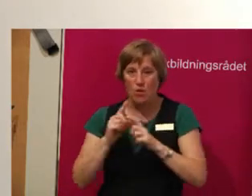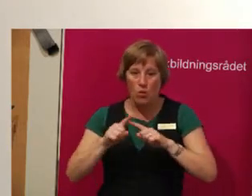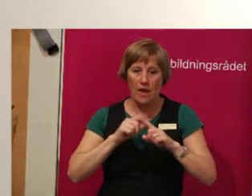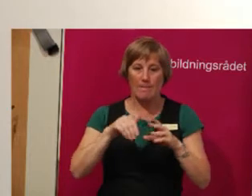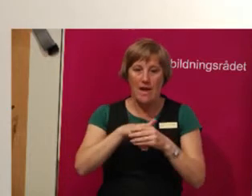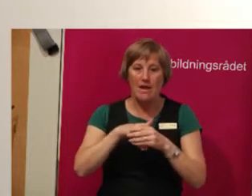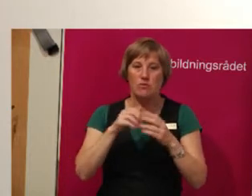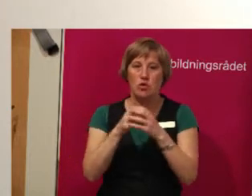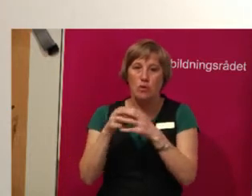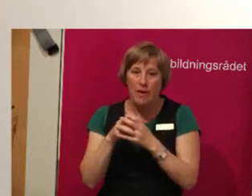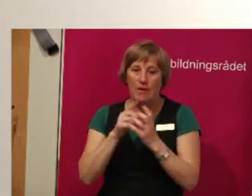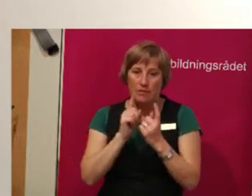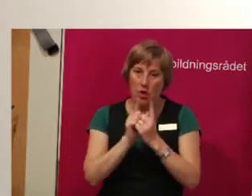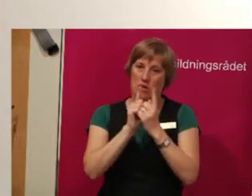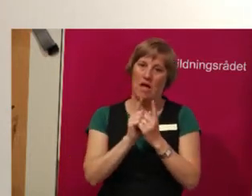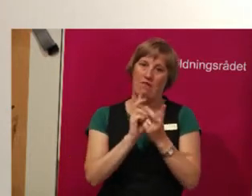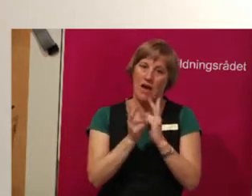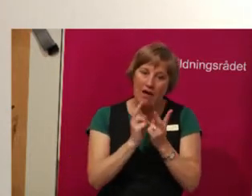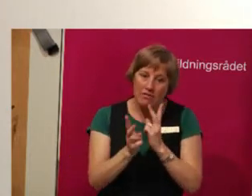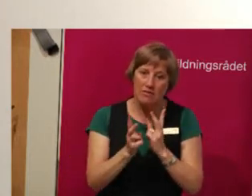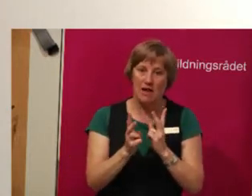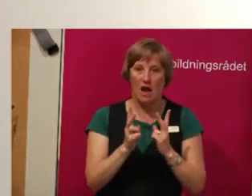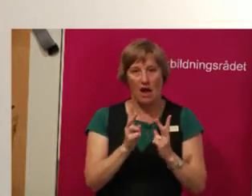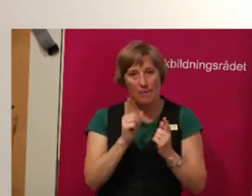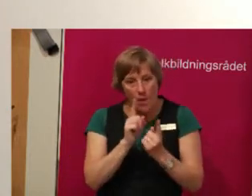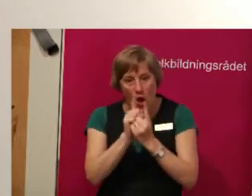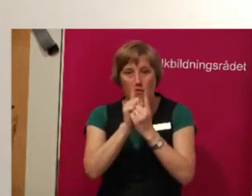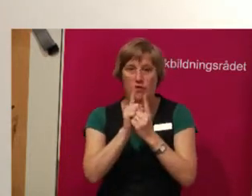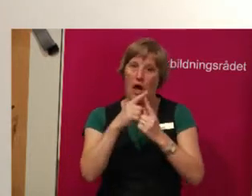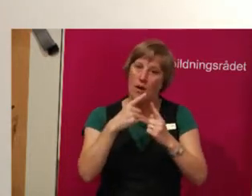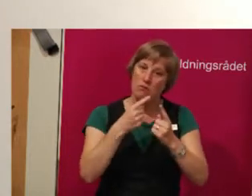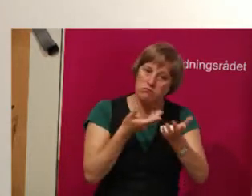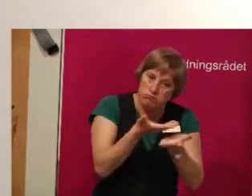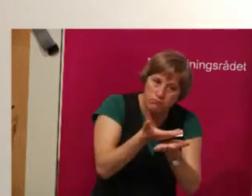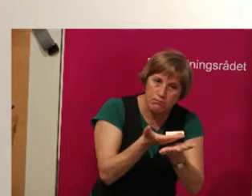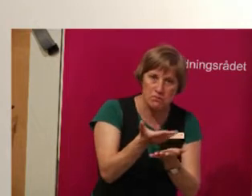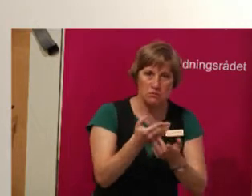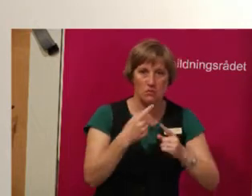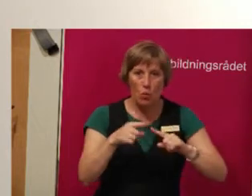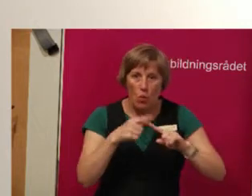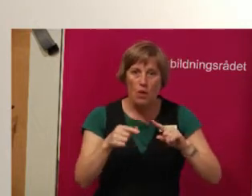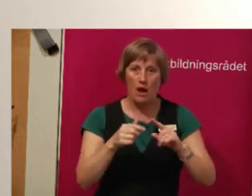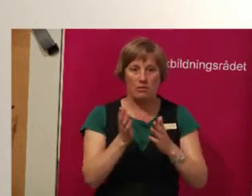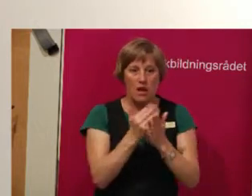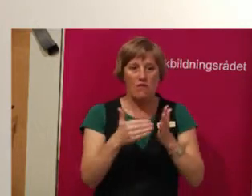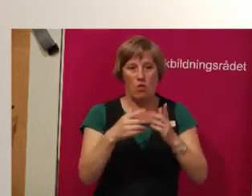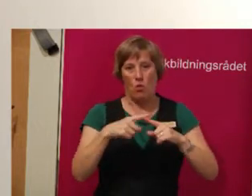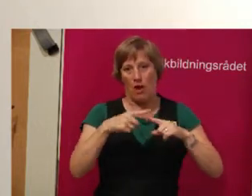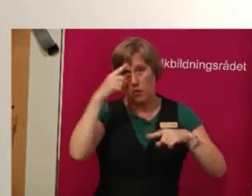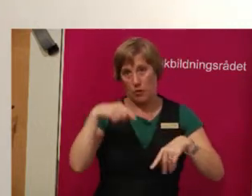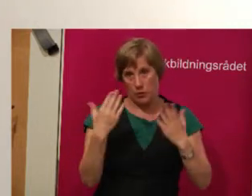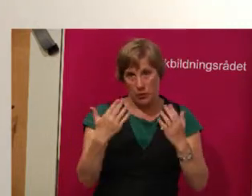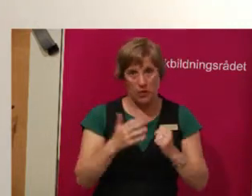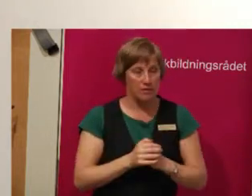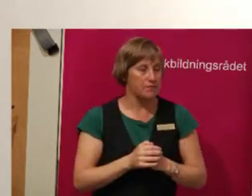stämmer, verksamhetsforum och samtal och annat där man får möta i och dela utifrån de olika kulturer och sätt som man organiserar det på.